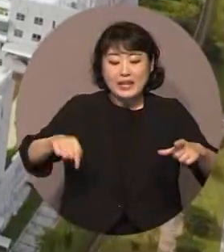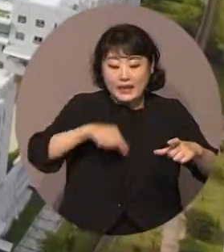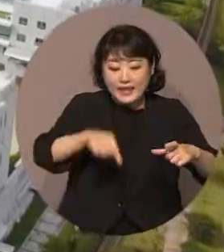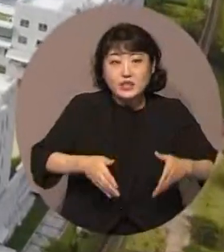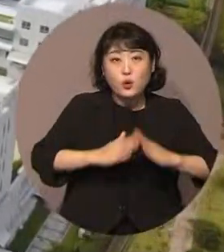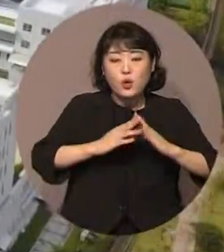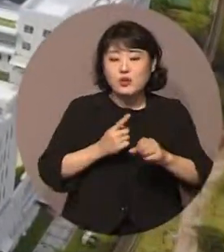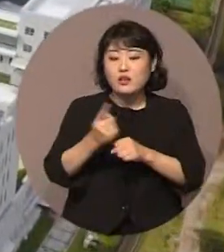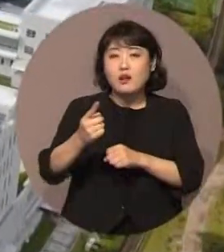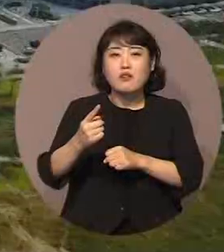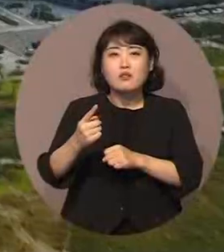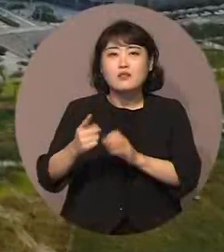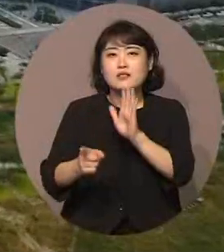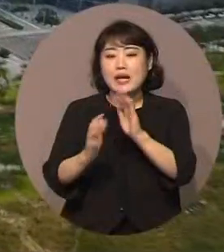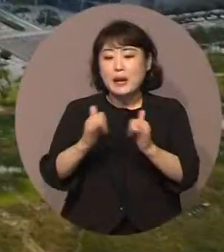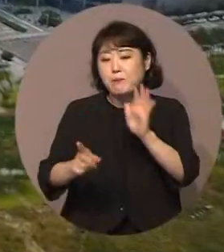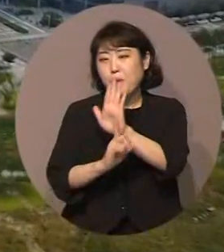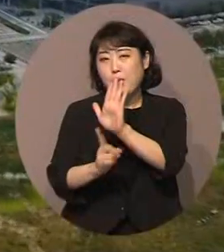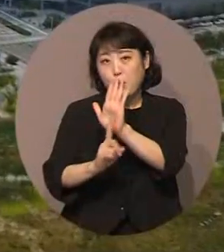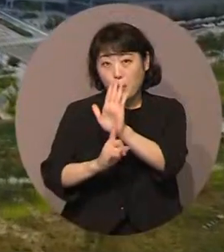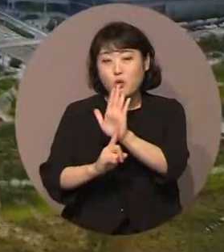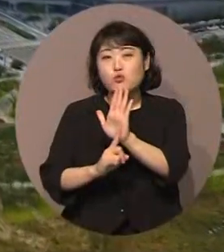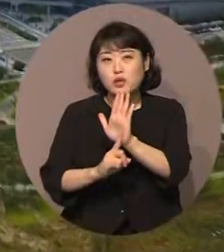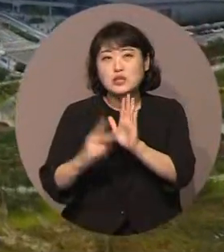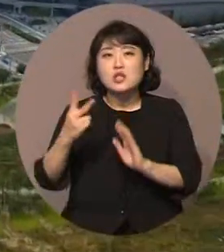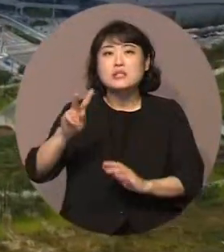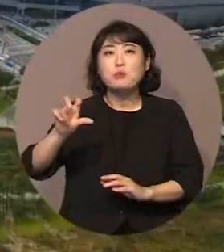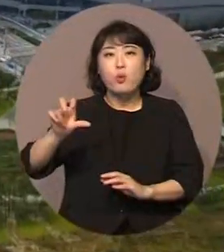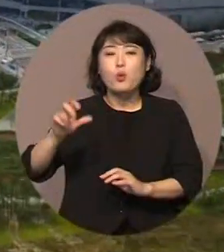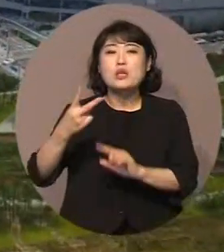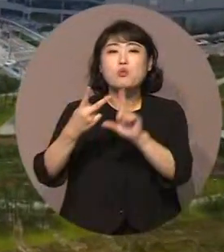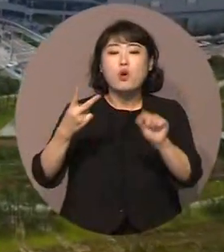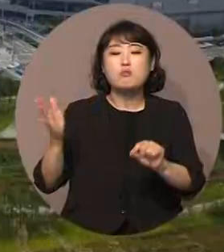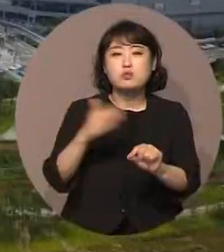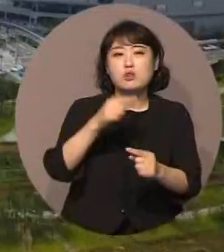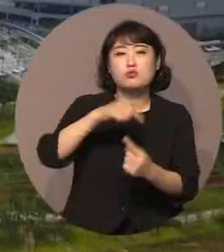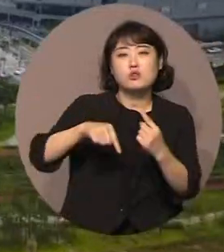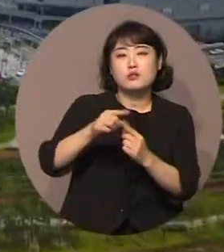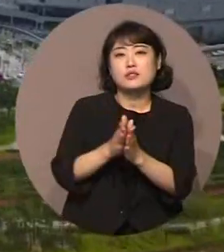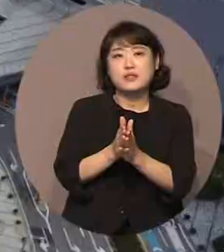내년 인력 채용 등을 거쳐 2025년 2월부터 운영됩니다